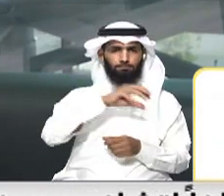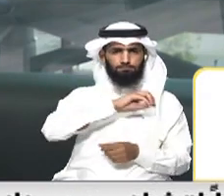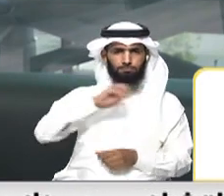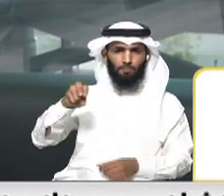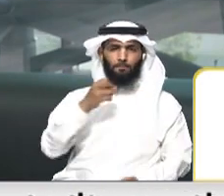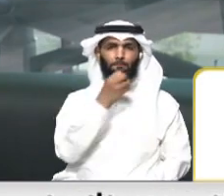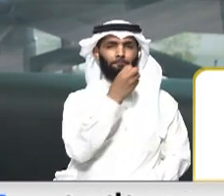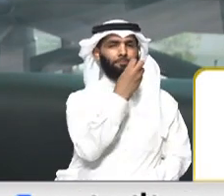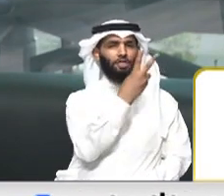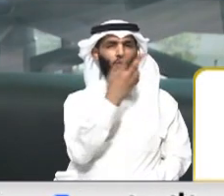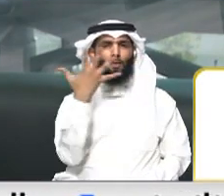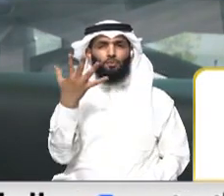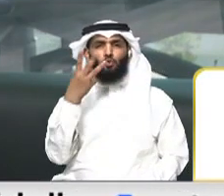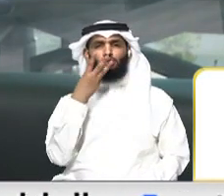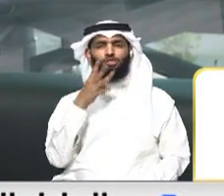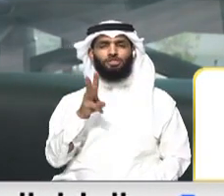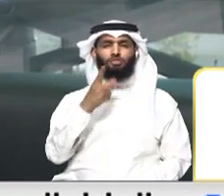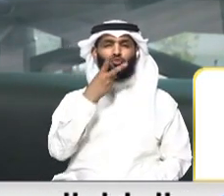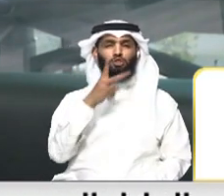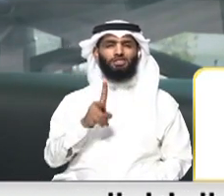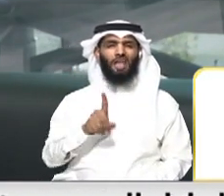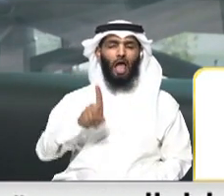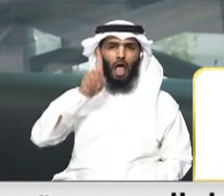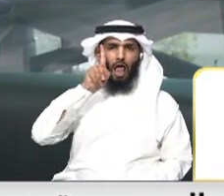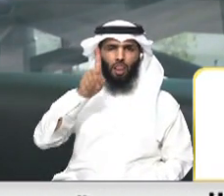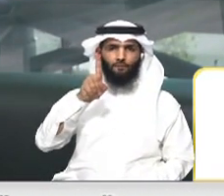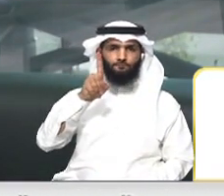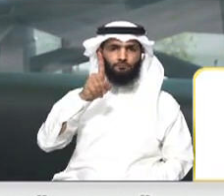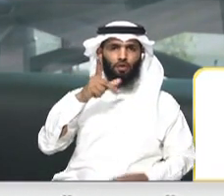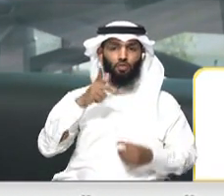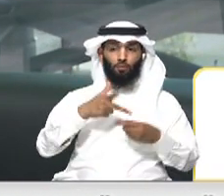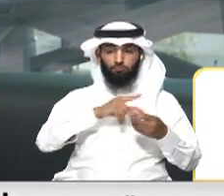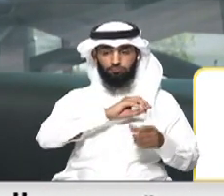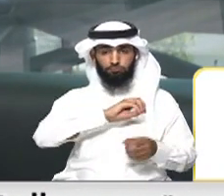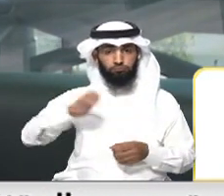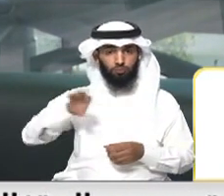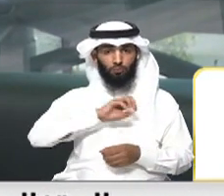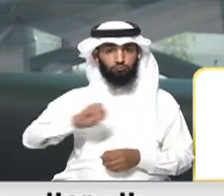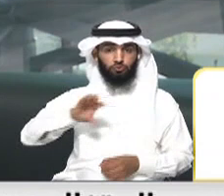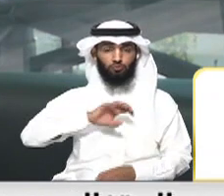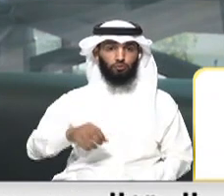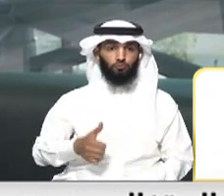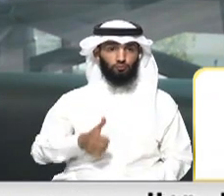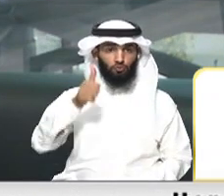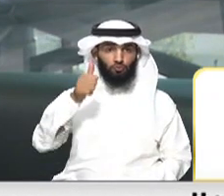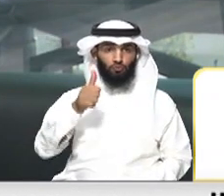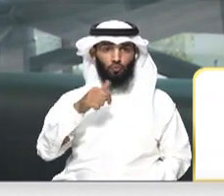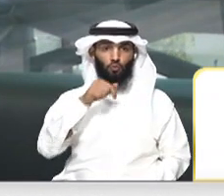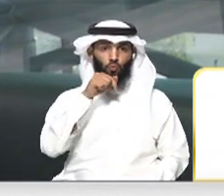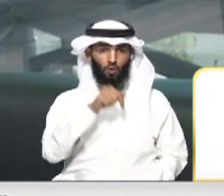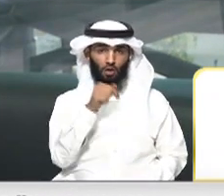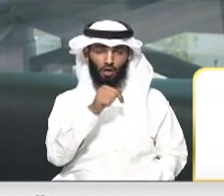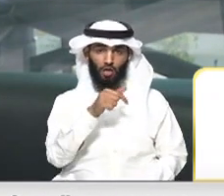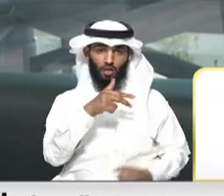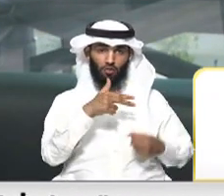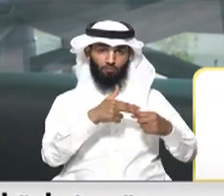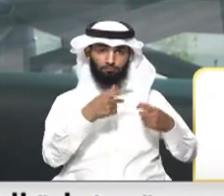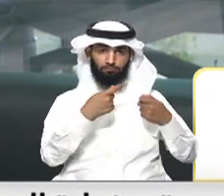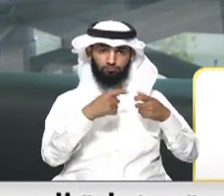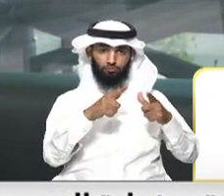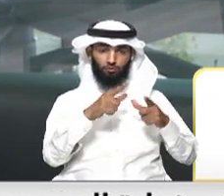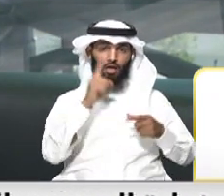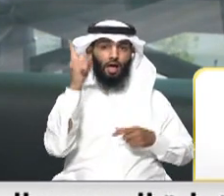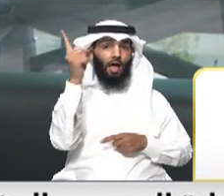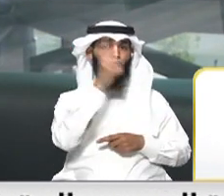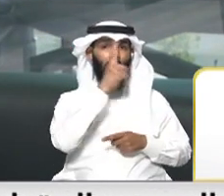225000 برميل في اليوم وتبلغ الانتاج ويبلغ معدل انتاج المنتجات البتروليه الى الاسواق